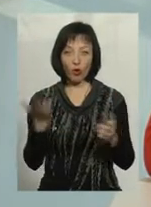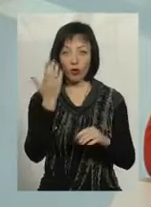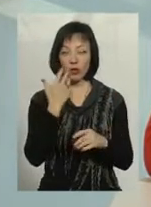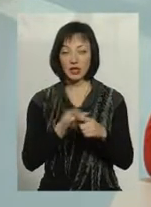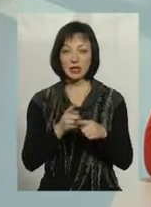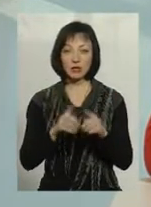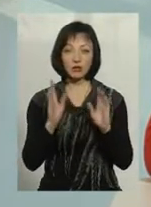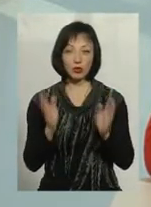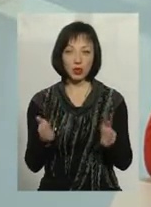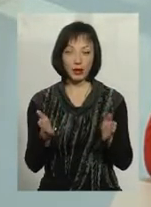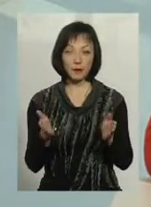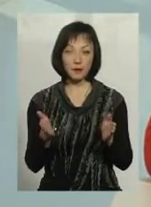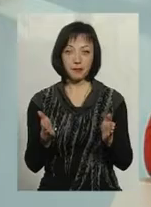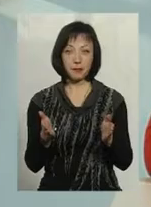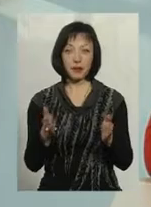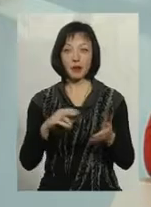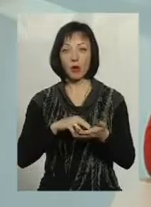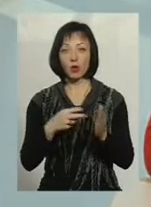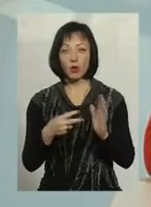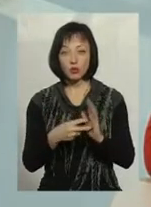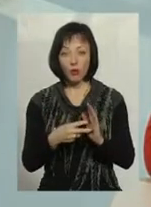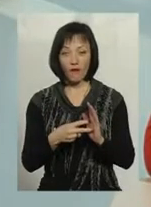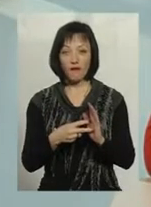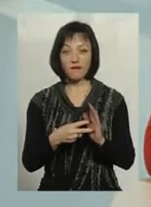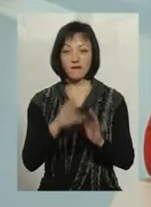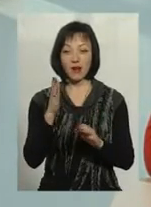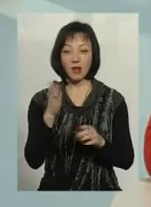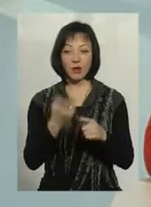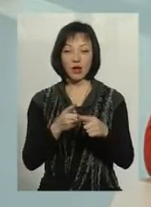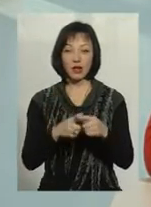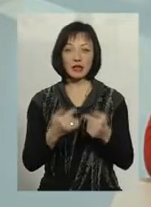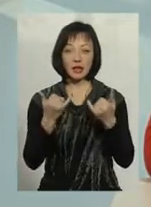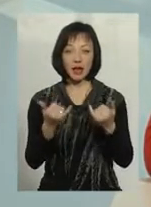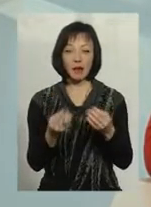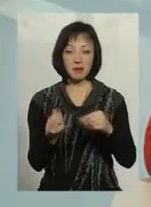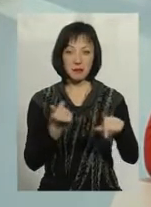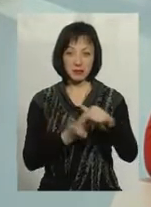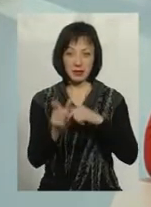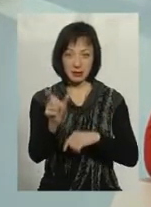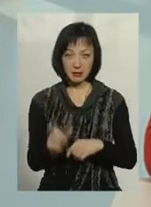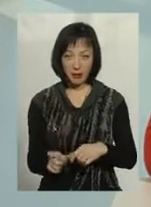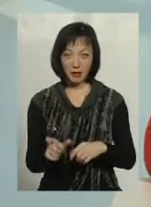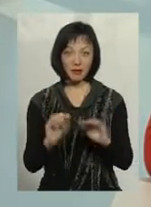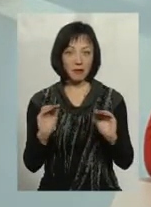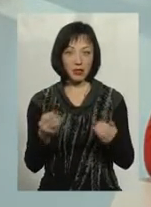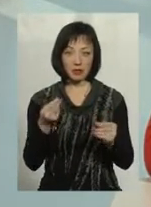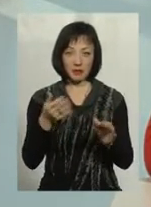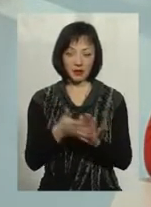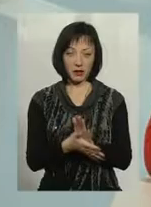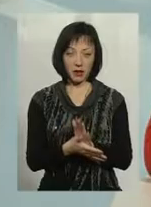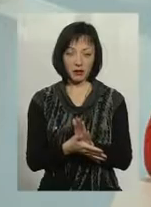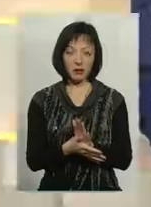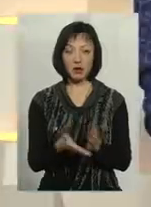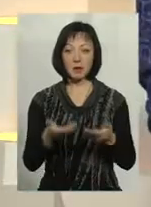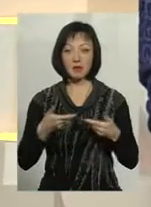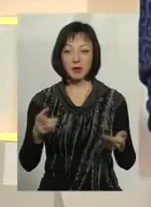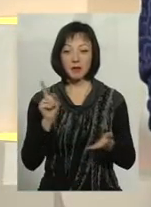владця, ми маємо сказати чиновницю, Верховній Раді, котру ми депутатам Верховної Ради, міським депутатам, тому що